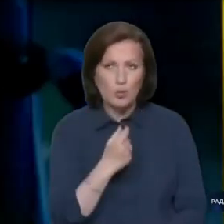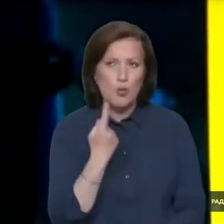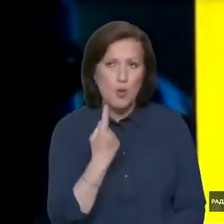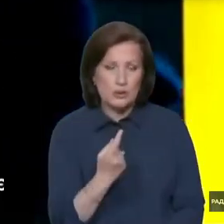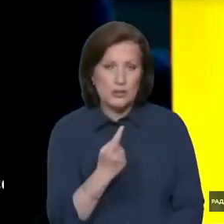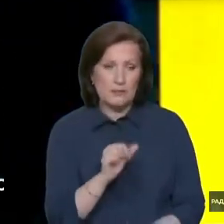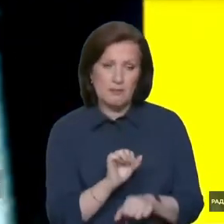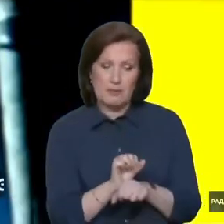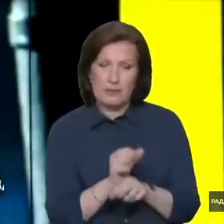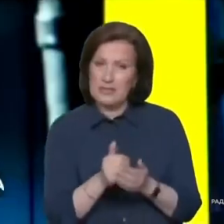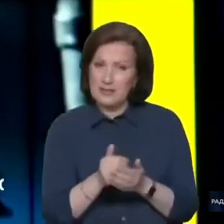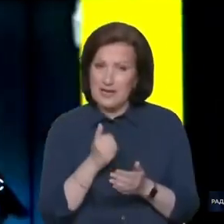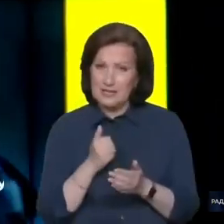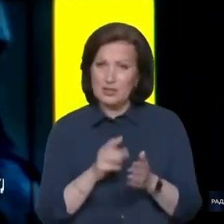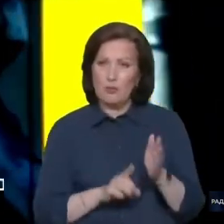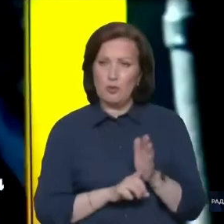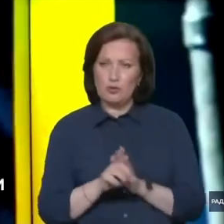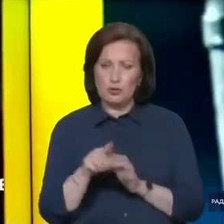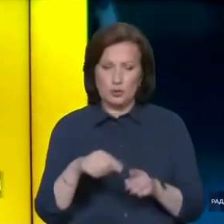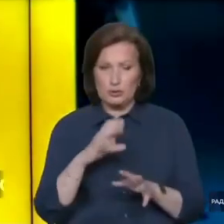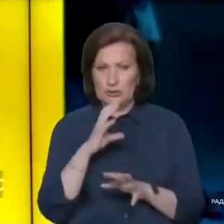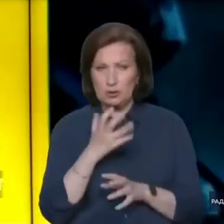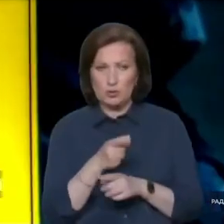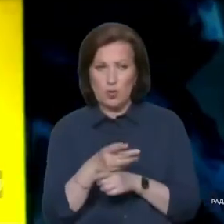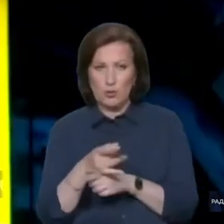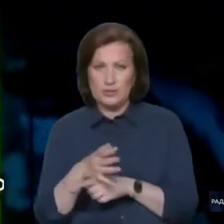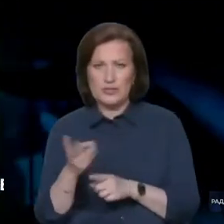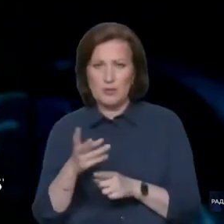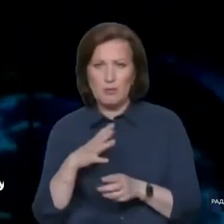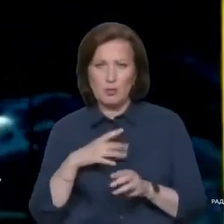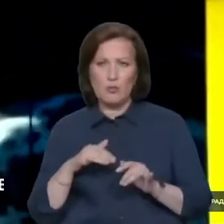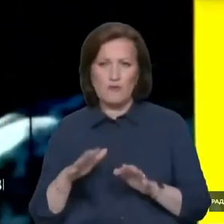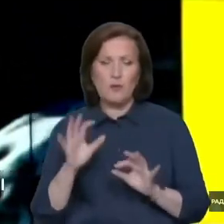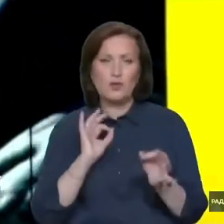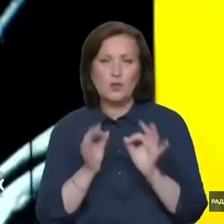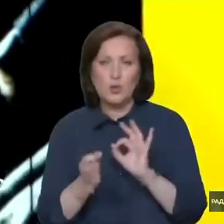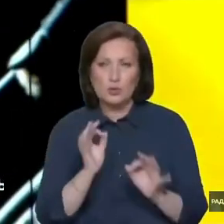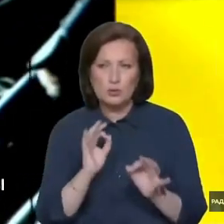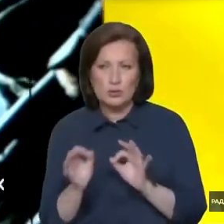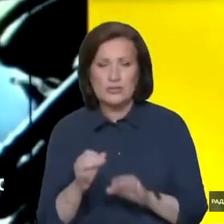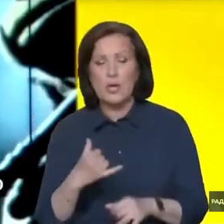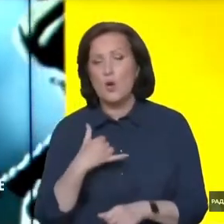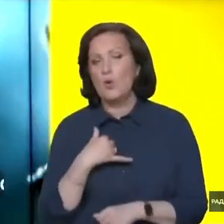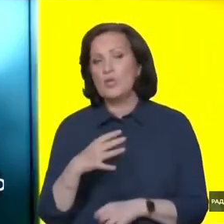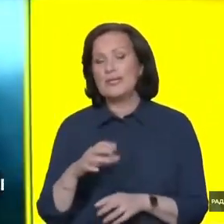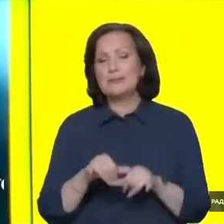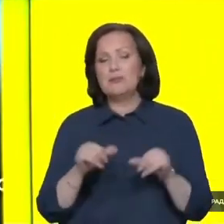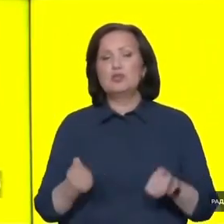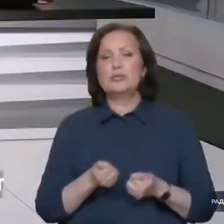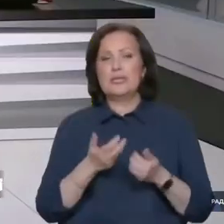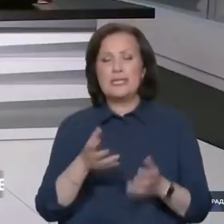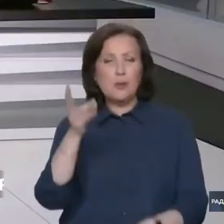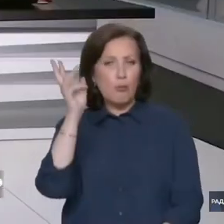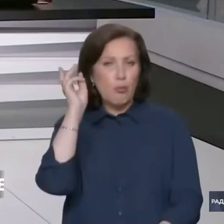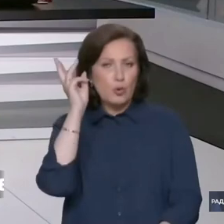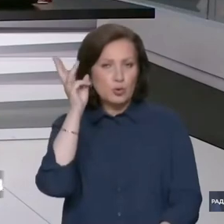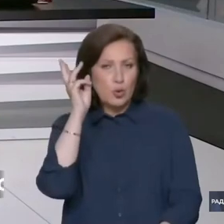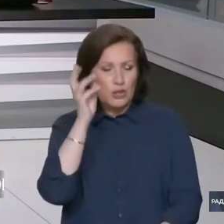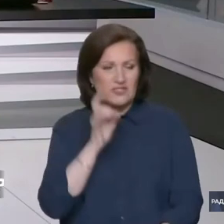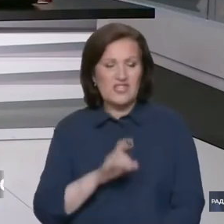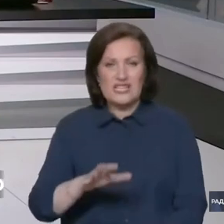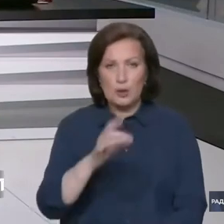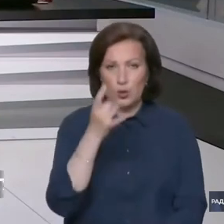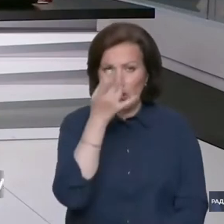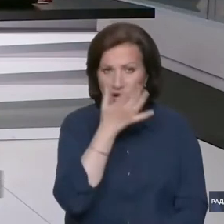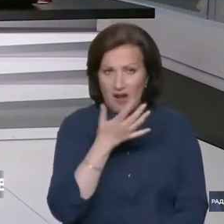Один припинили трохи раніше, тут почалися якісь дуже серйозні обстріли, йому треба було проводити консультації. У нас збільшується кількість посольств на території